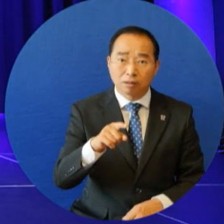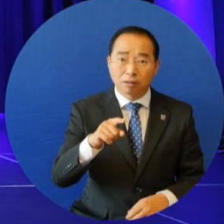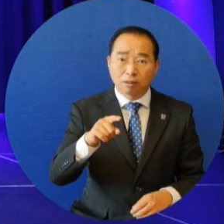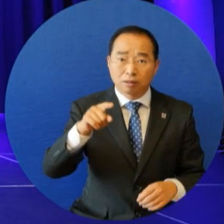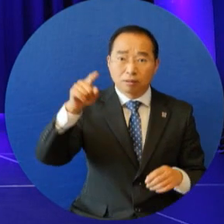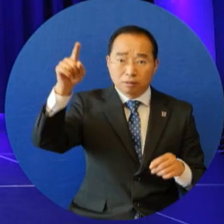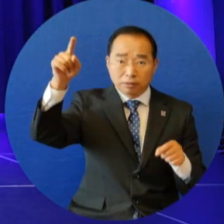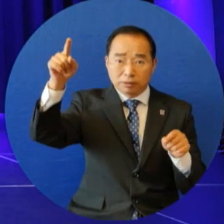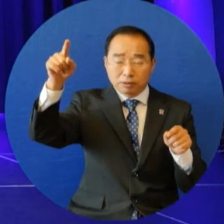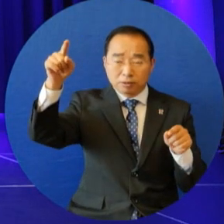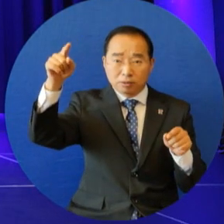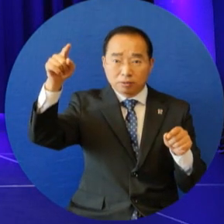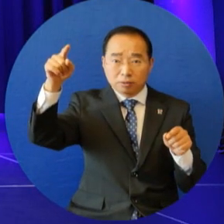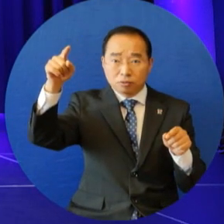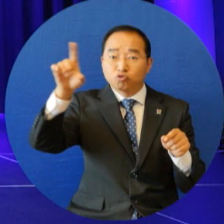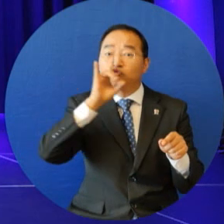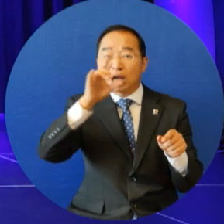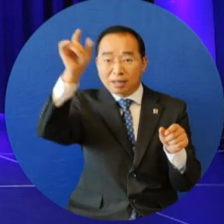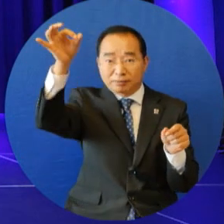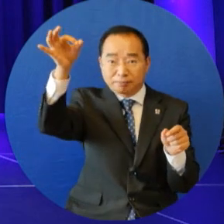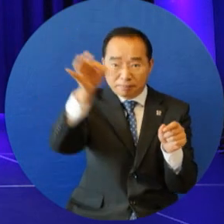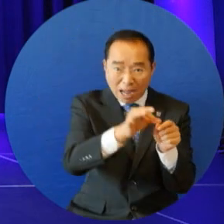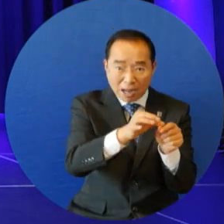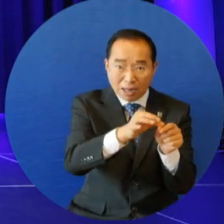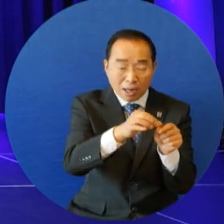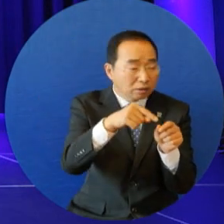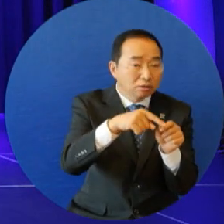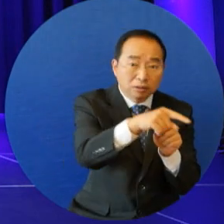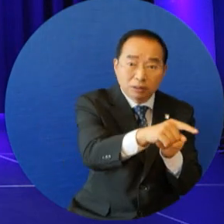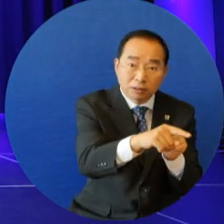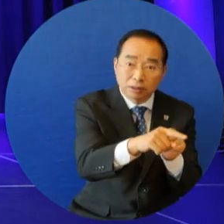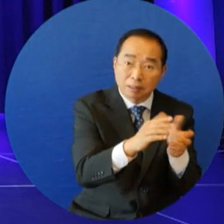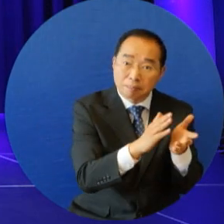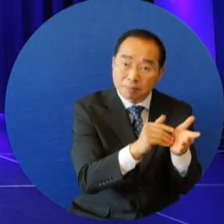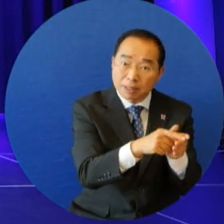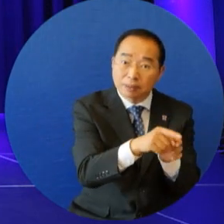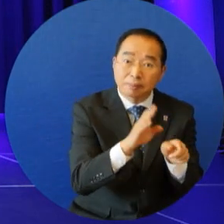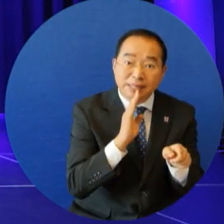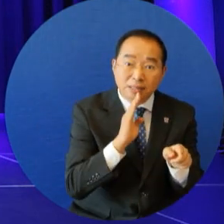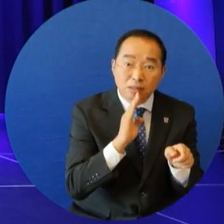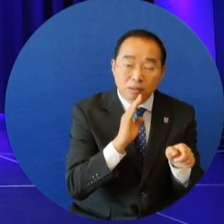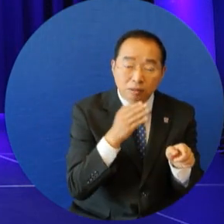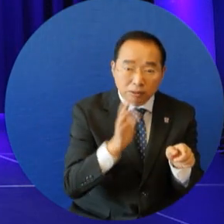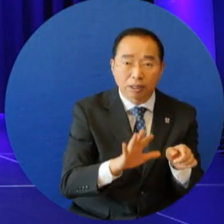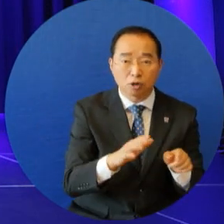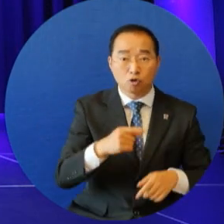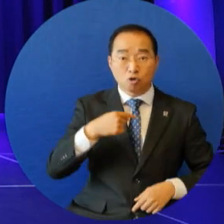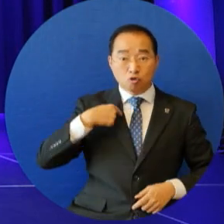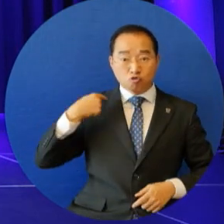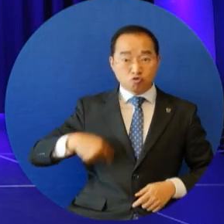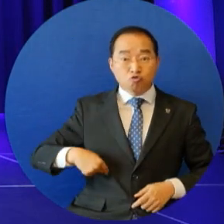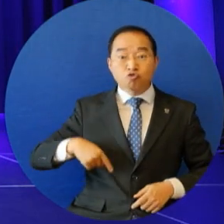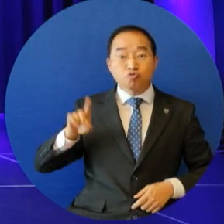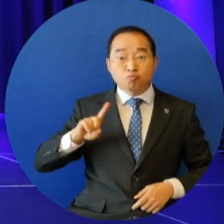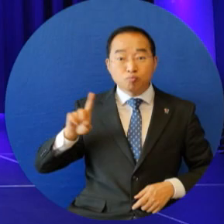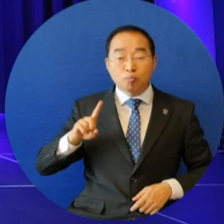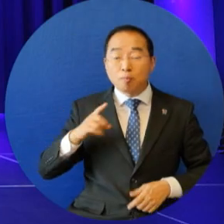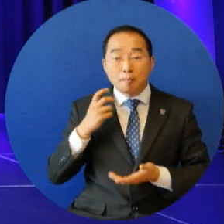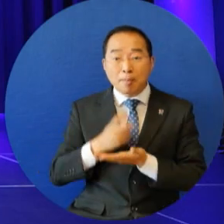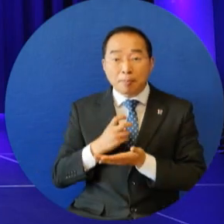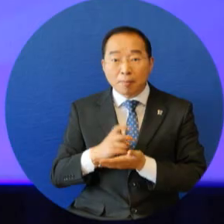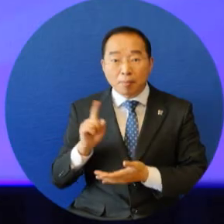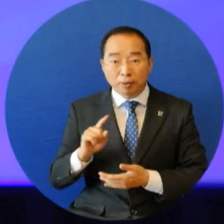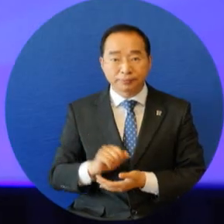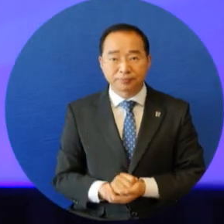무제한의 익명성을 보장해 주는 건 아니고 중국 같은 경우는 두 가지의 단서를 달 거라고 그래요. 무슨 얘기냐